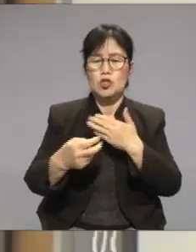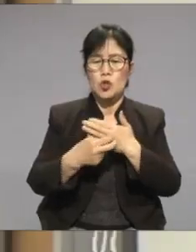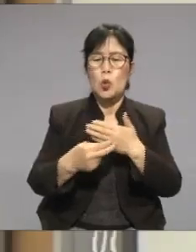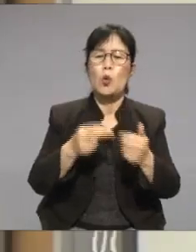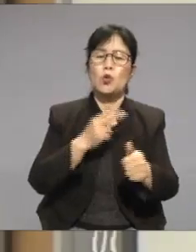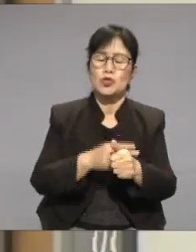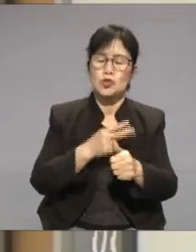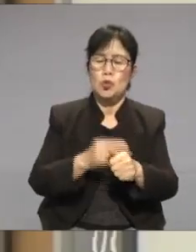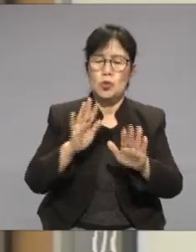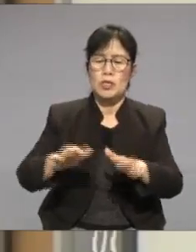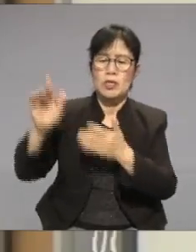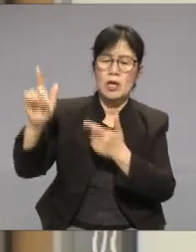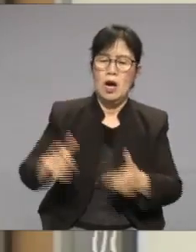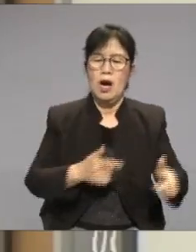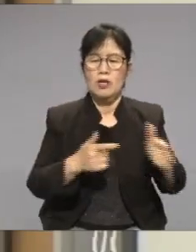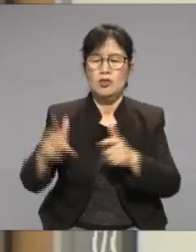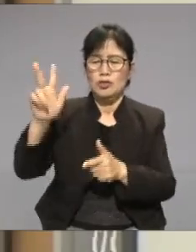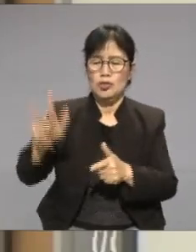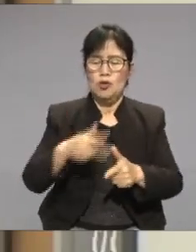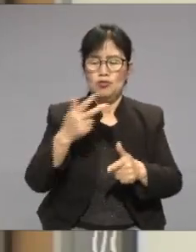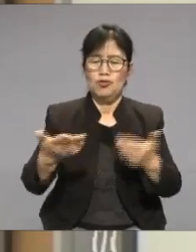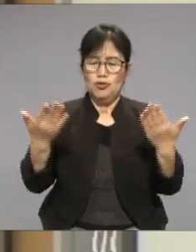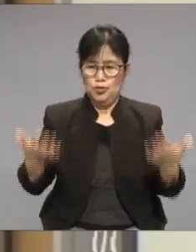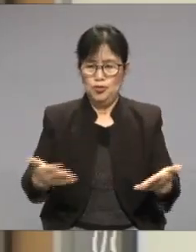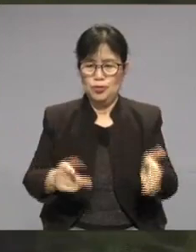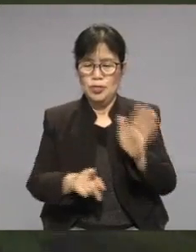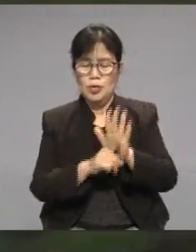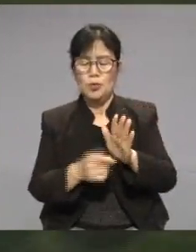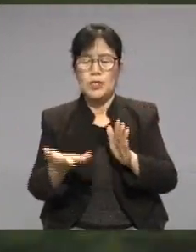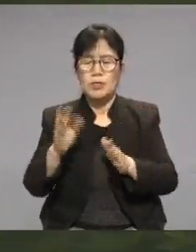교수들은 오늘 하루 전국적인 휴진을 예고했지만